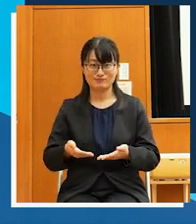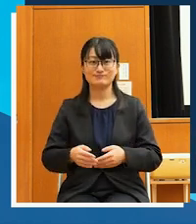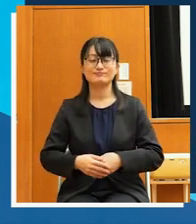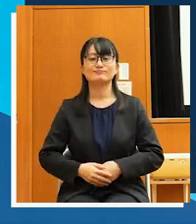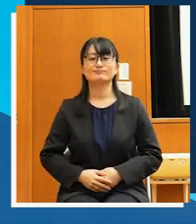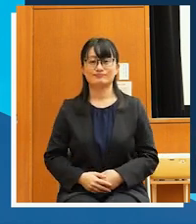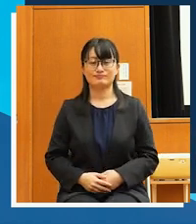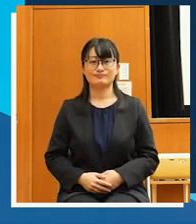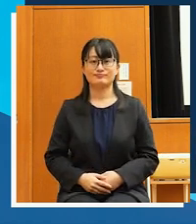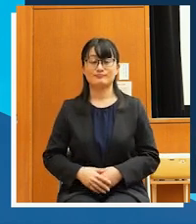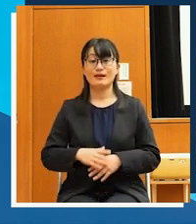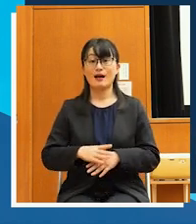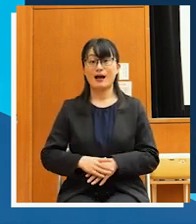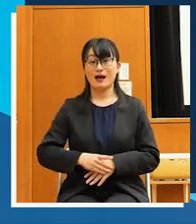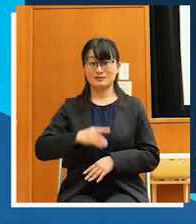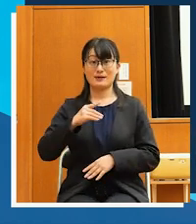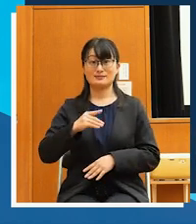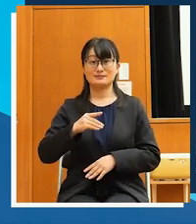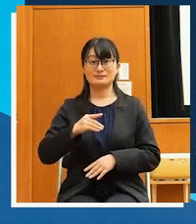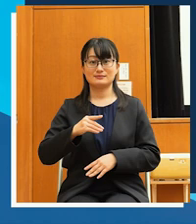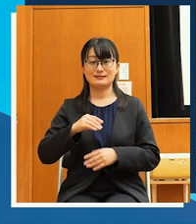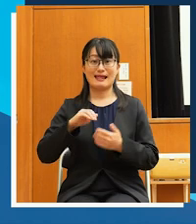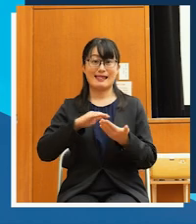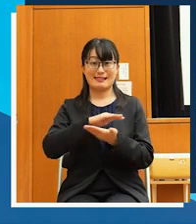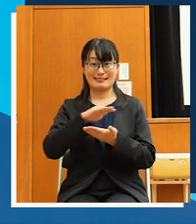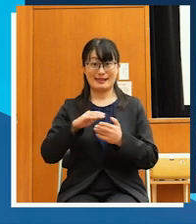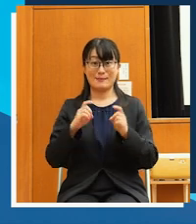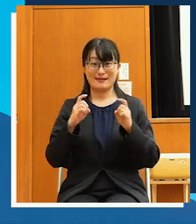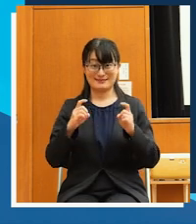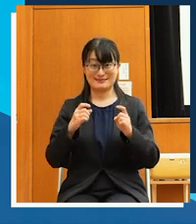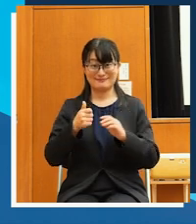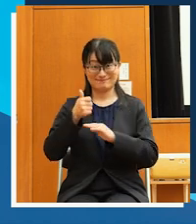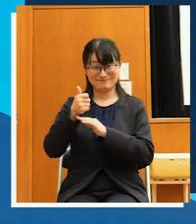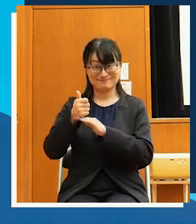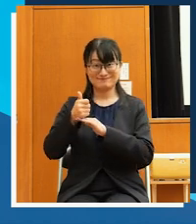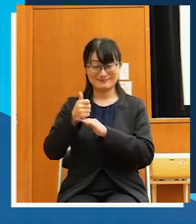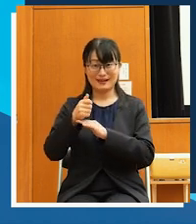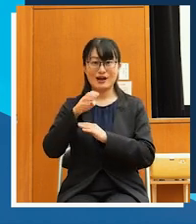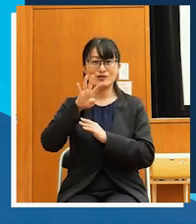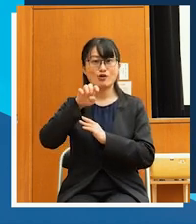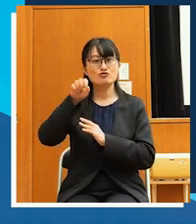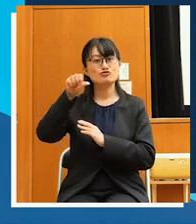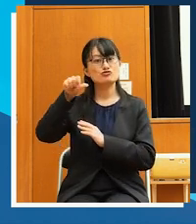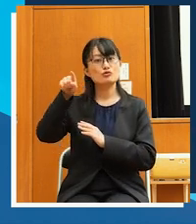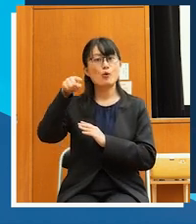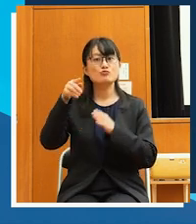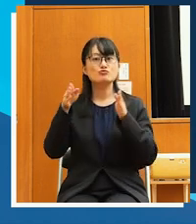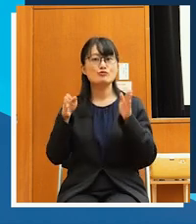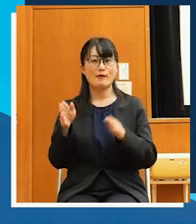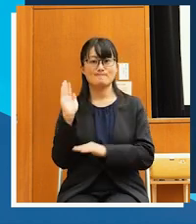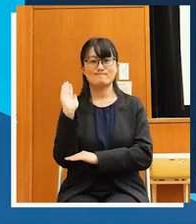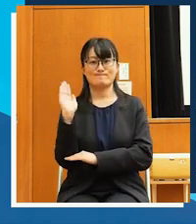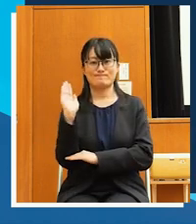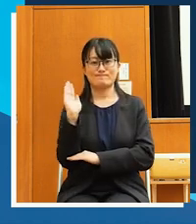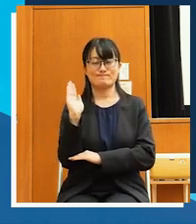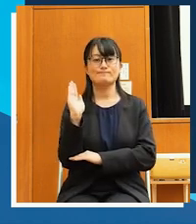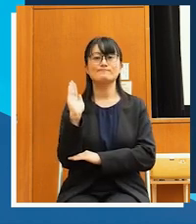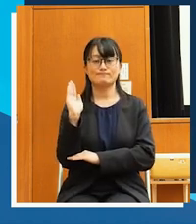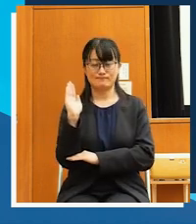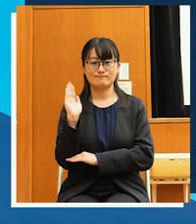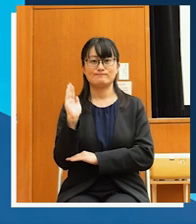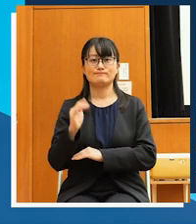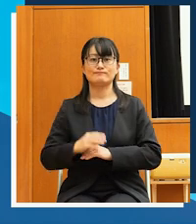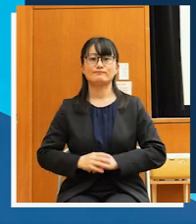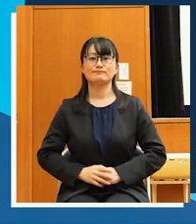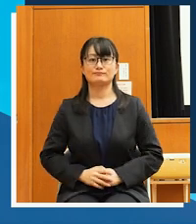思いますまず始めに玉木デ1時から45分間お話をいただきますそれからこちら